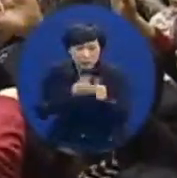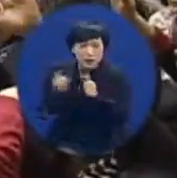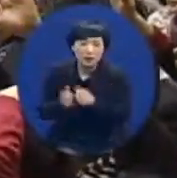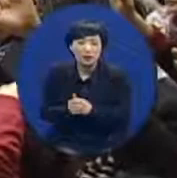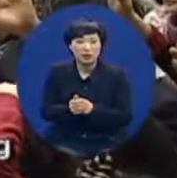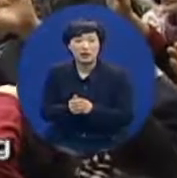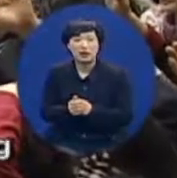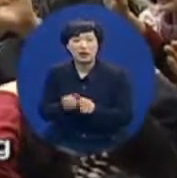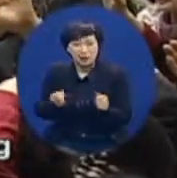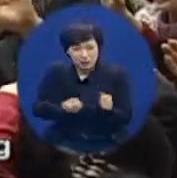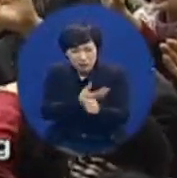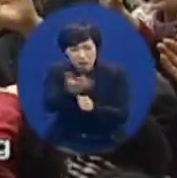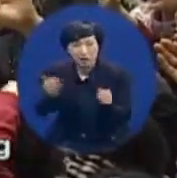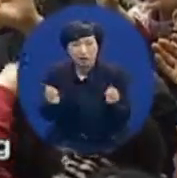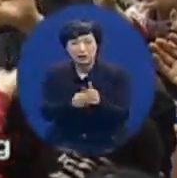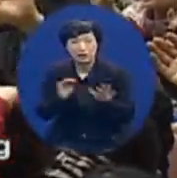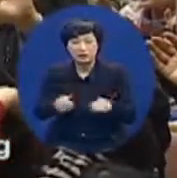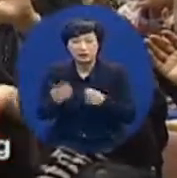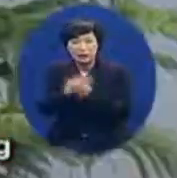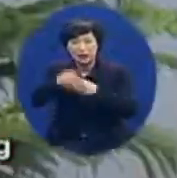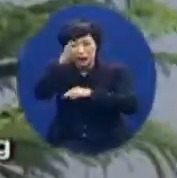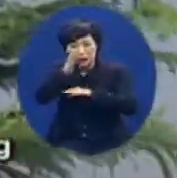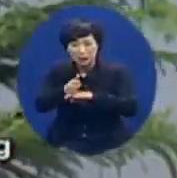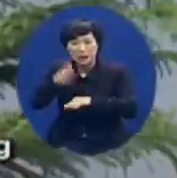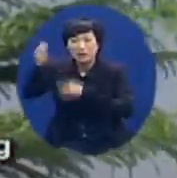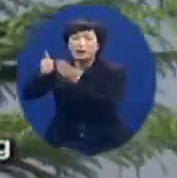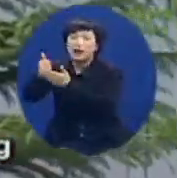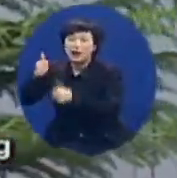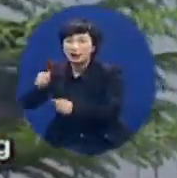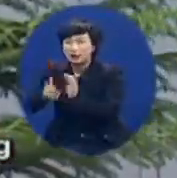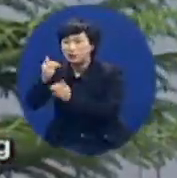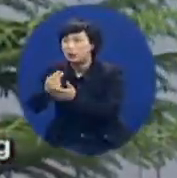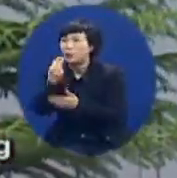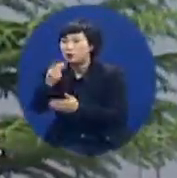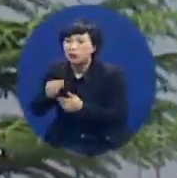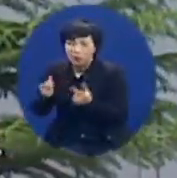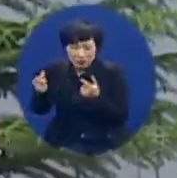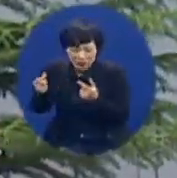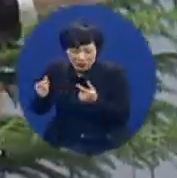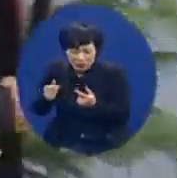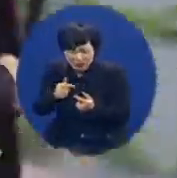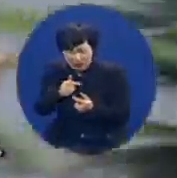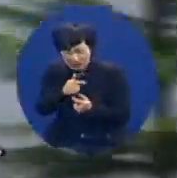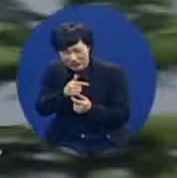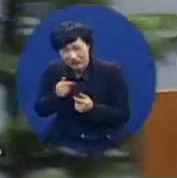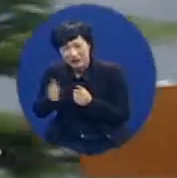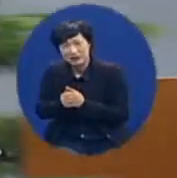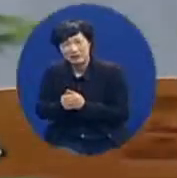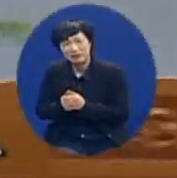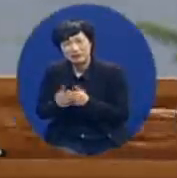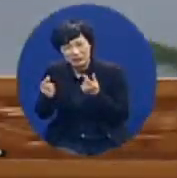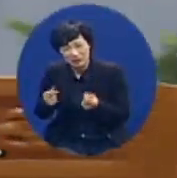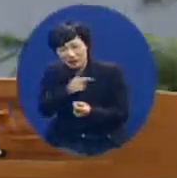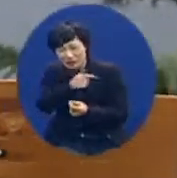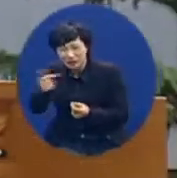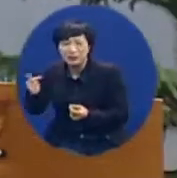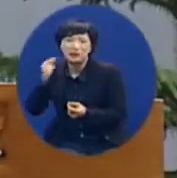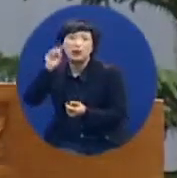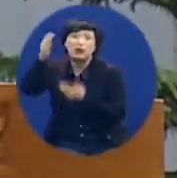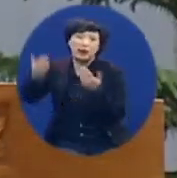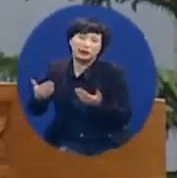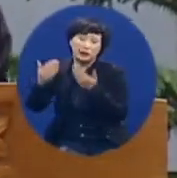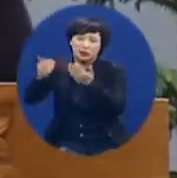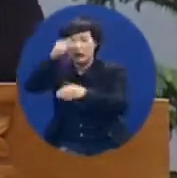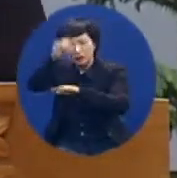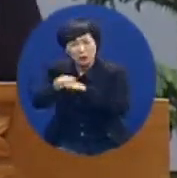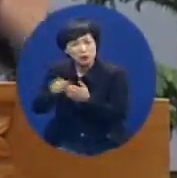은혜 감사하여 하나님의들의 목숨을 방할 감사의 예물을 드려 영광 들리게 도와주시옵소서 우리 주여